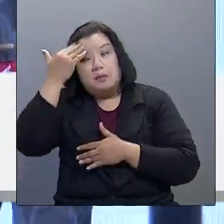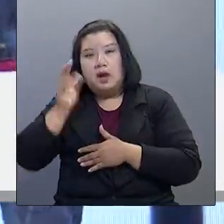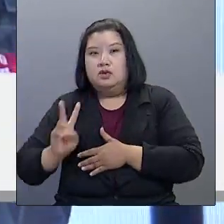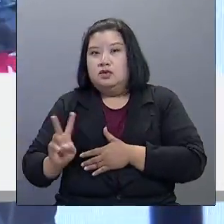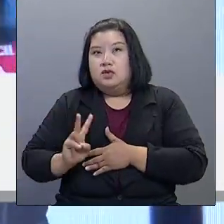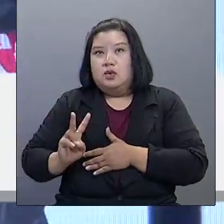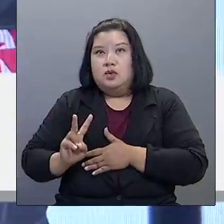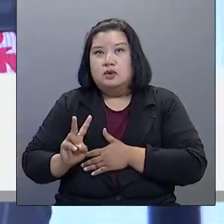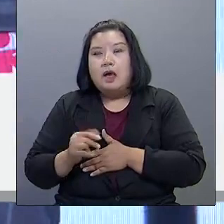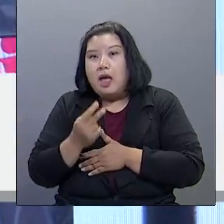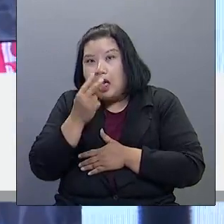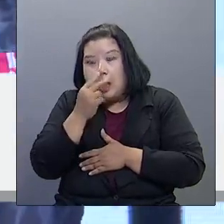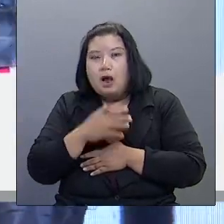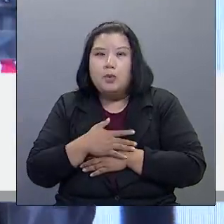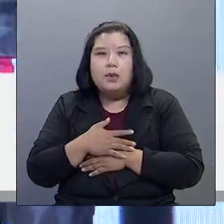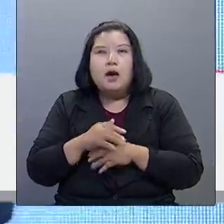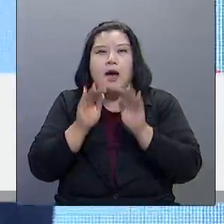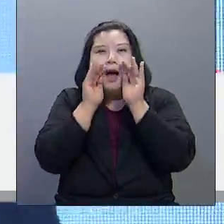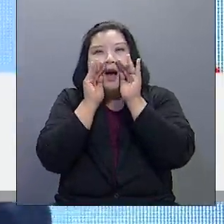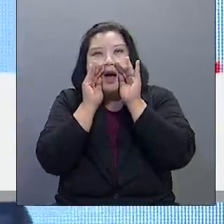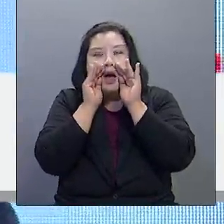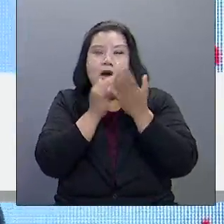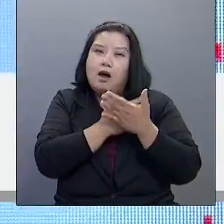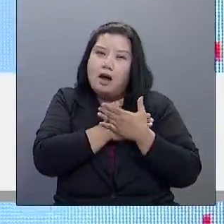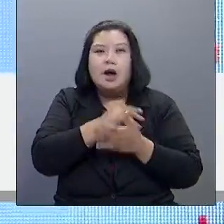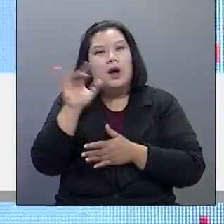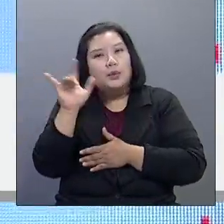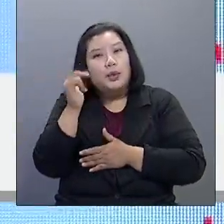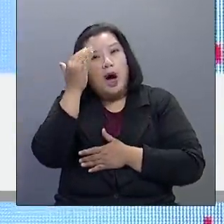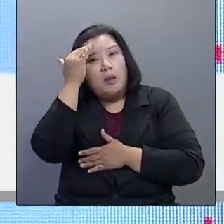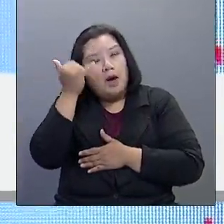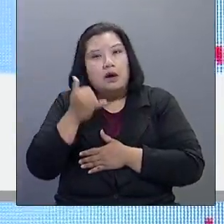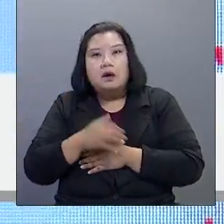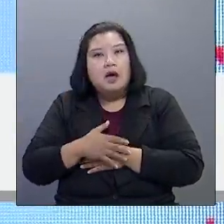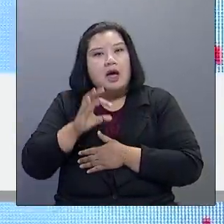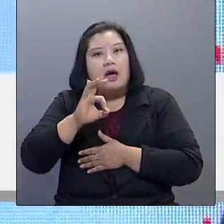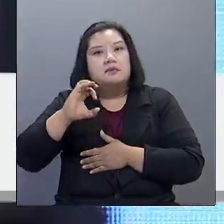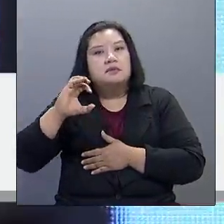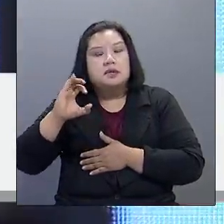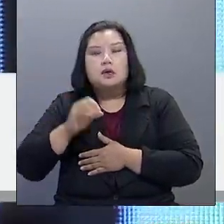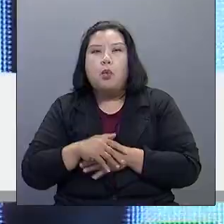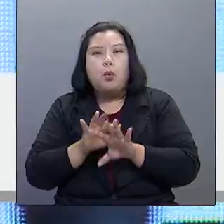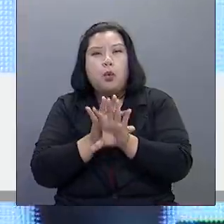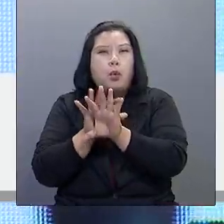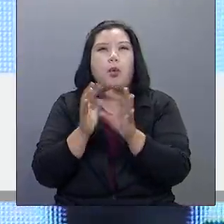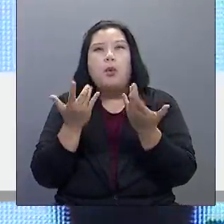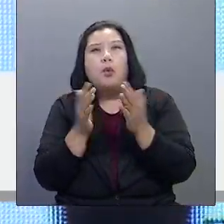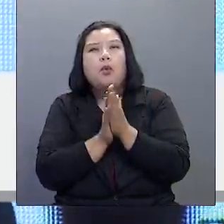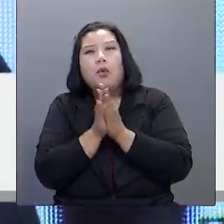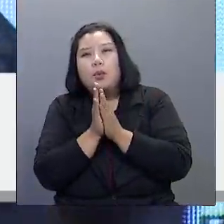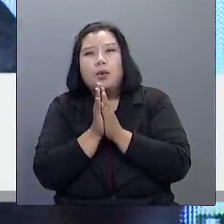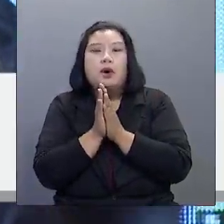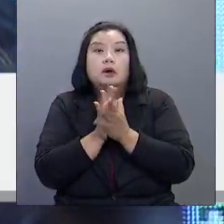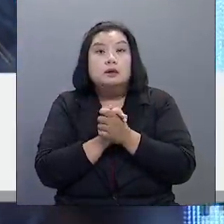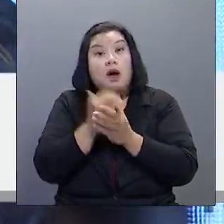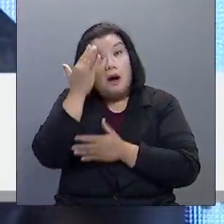วจะยังเรียกเสียงกรี๊ดแบบห้างแตกนะคะคุ้มกับที่แฟนๆเขาไปรอต้อนรับกันแน่นค่ะแล้วก็ยิ่งคิดถึงการเพราะว่า